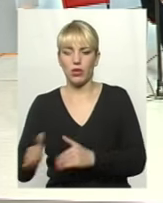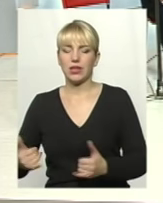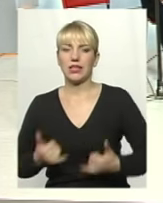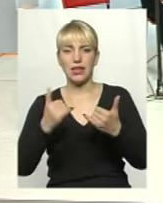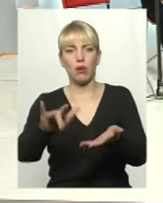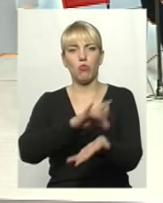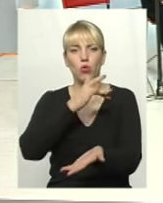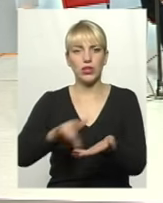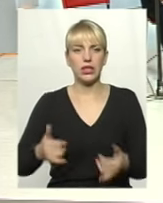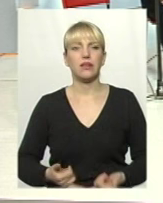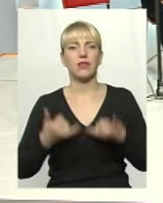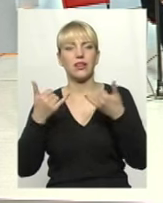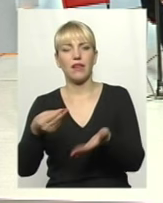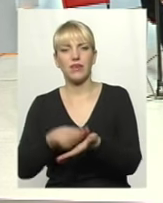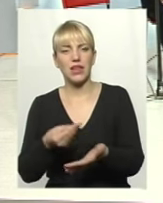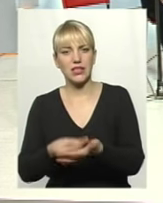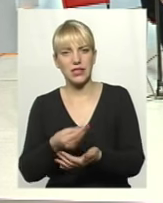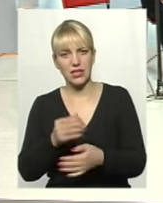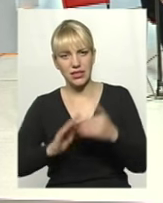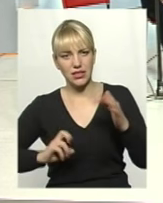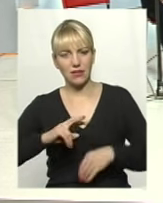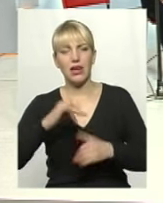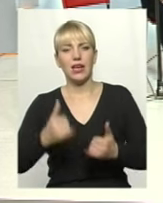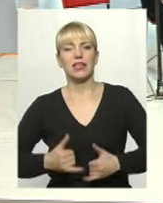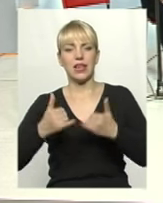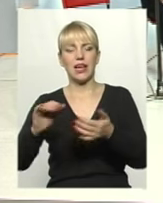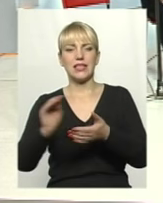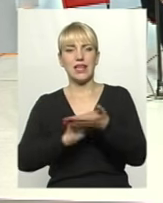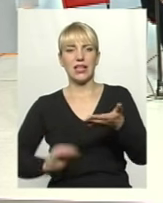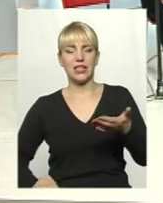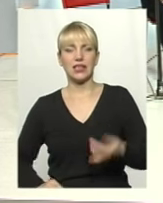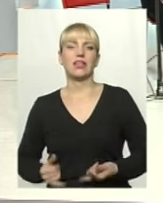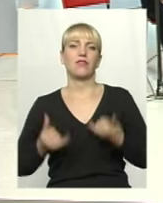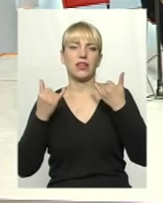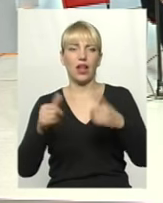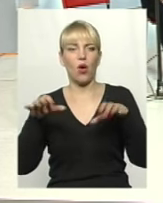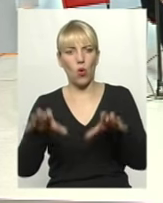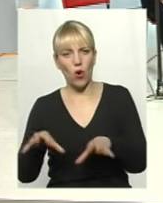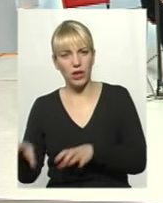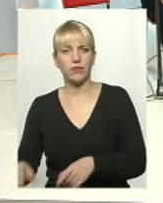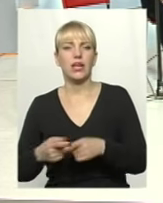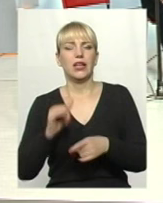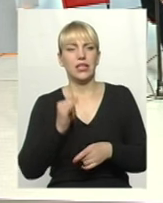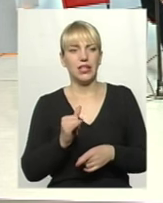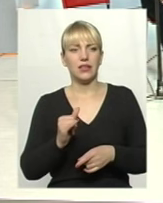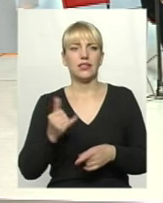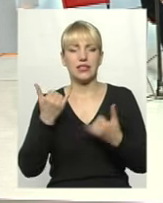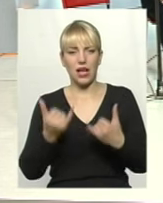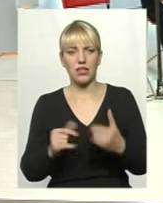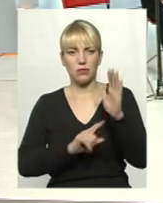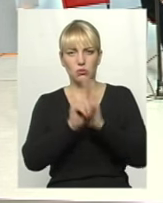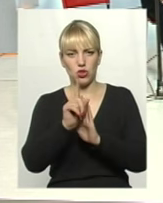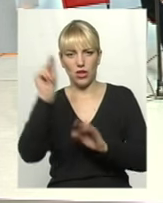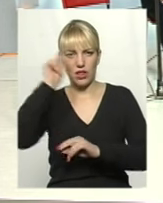бухгалтерів, для фінансистів, для секретарів, для голів. Зараз